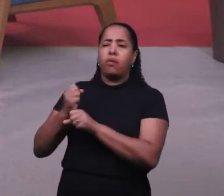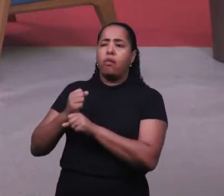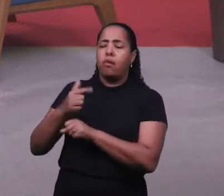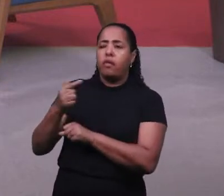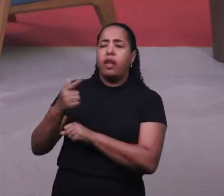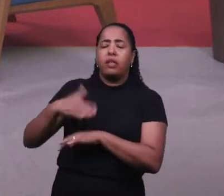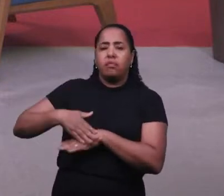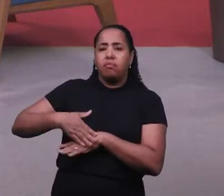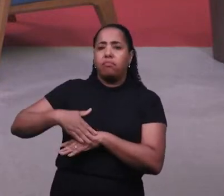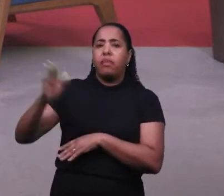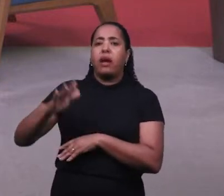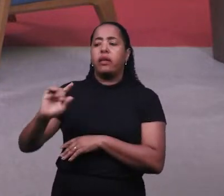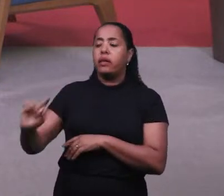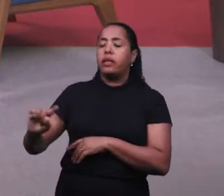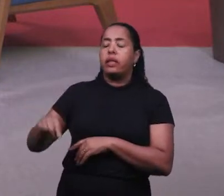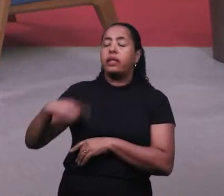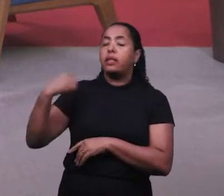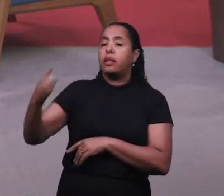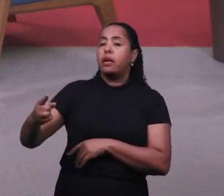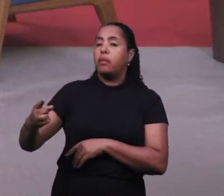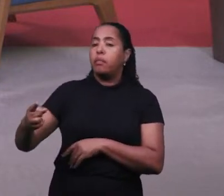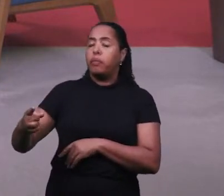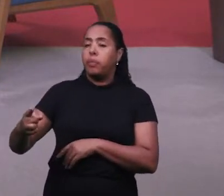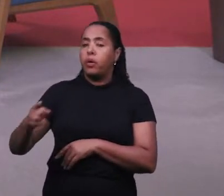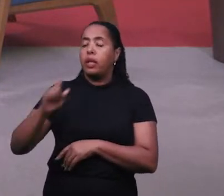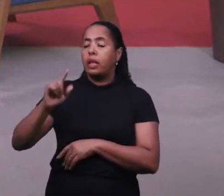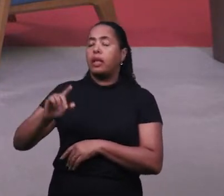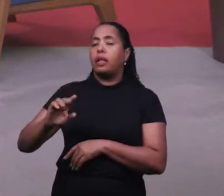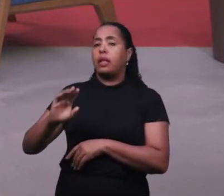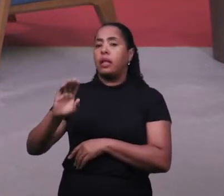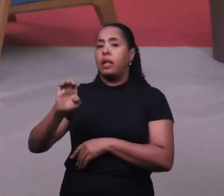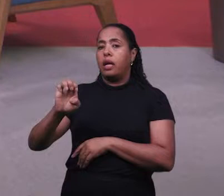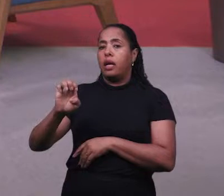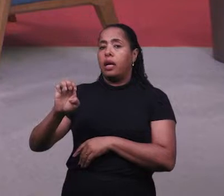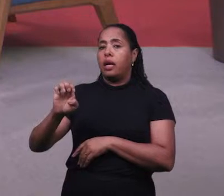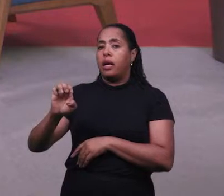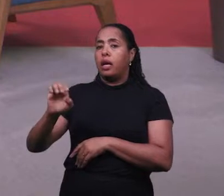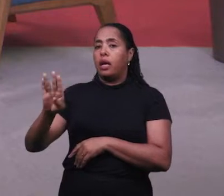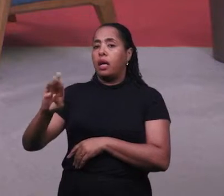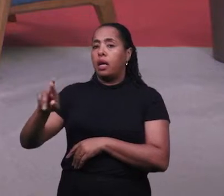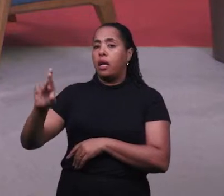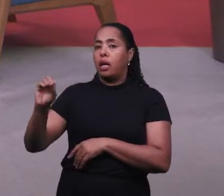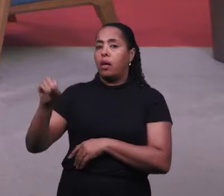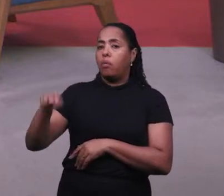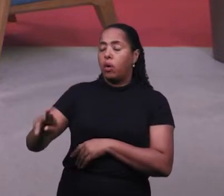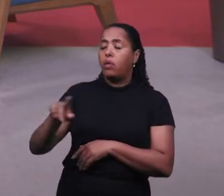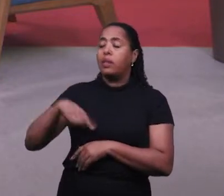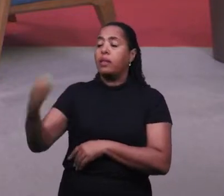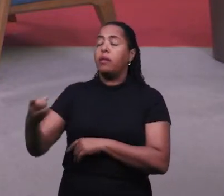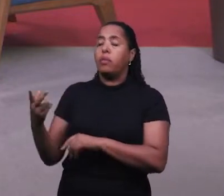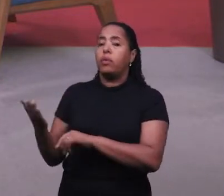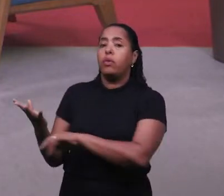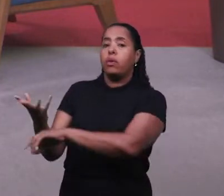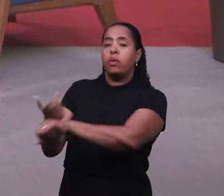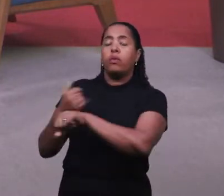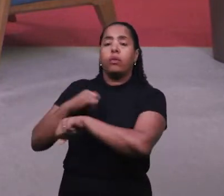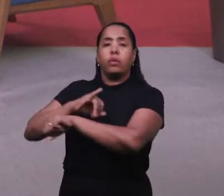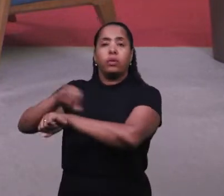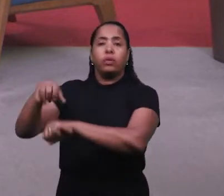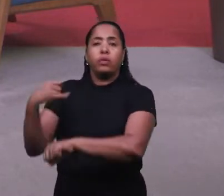pendant 7 ans avec la capitale en Hébron, et après, il a conquéri